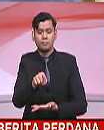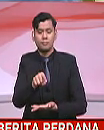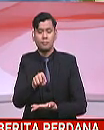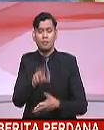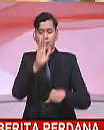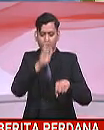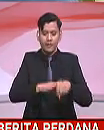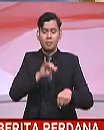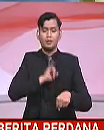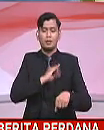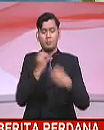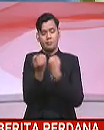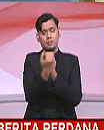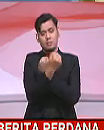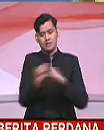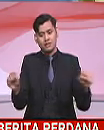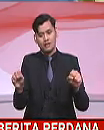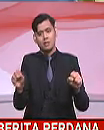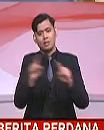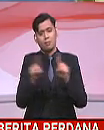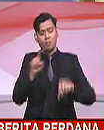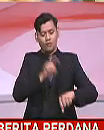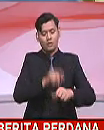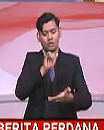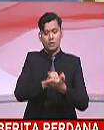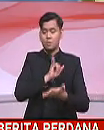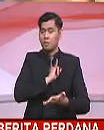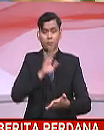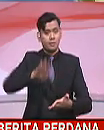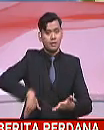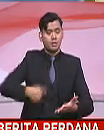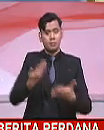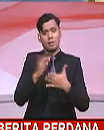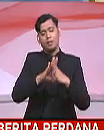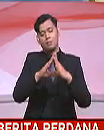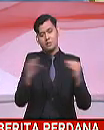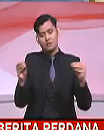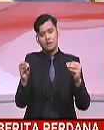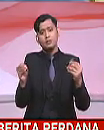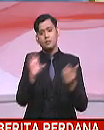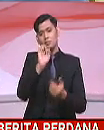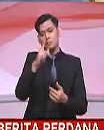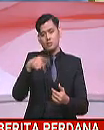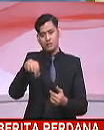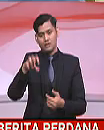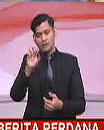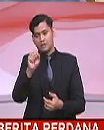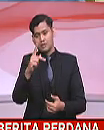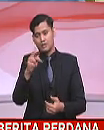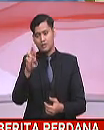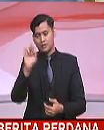panggil saya untuk menyiapkan. Tapi waktu tu saya tak sempat untuk siapkan skrip. Saya cuma siap dapat buat treatment